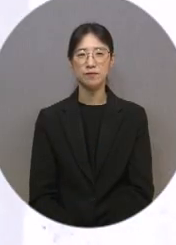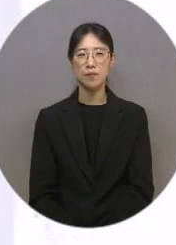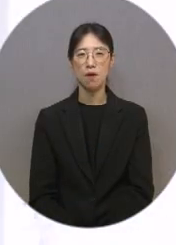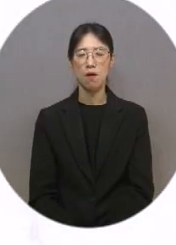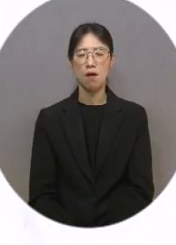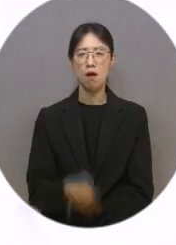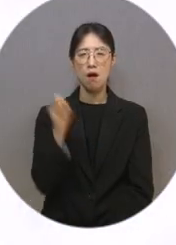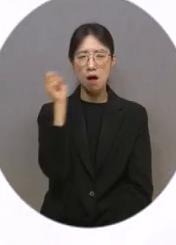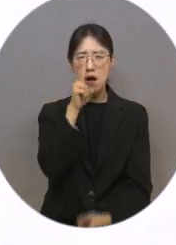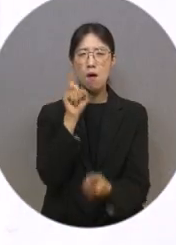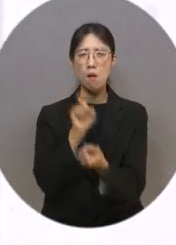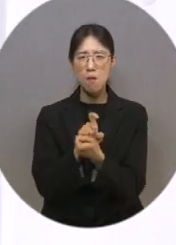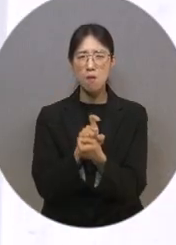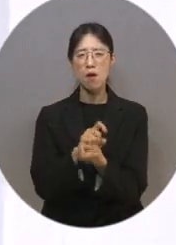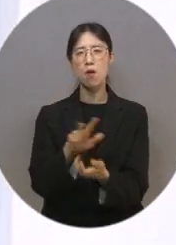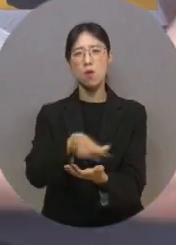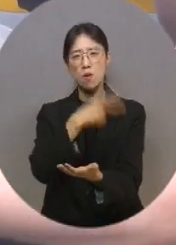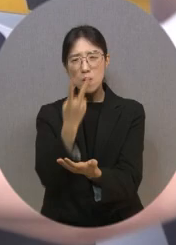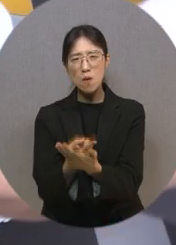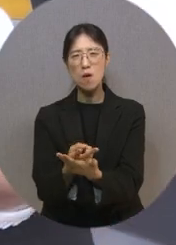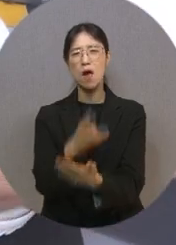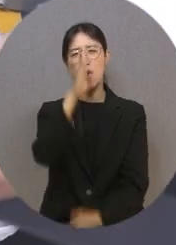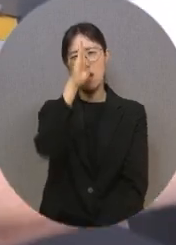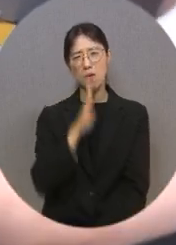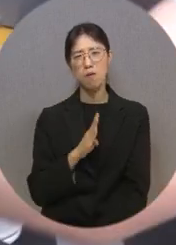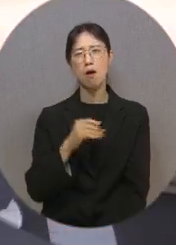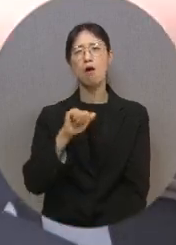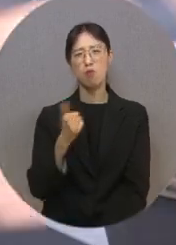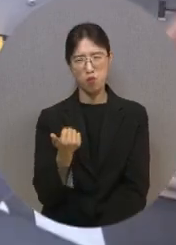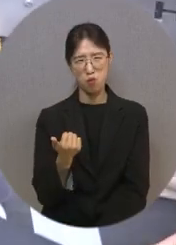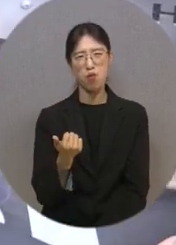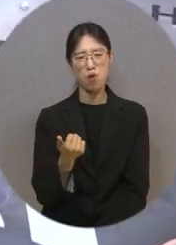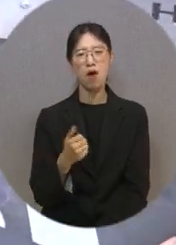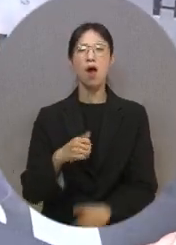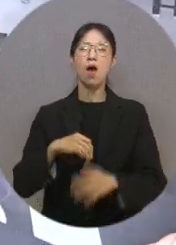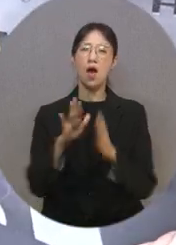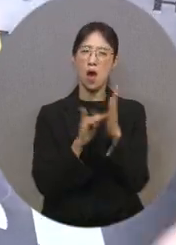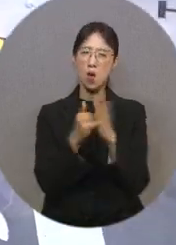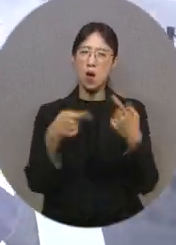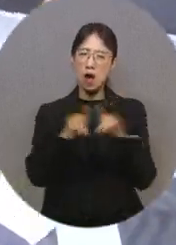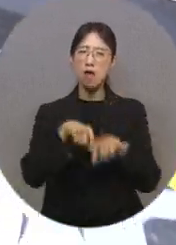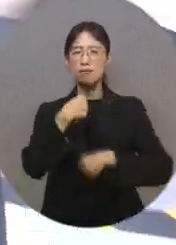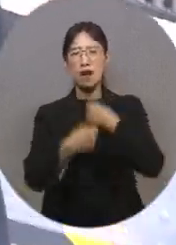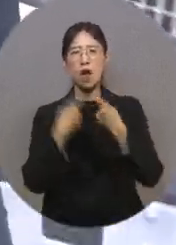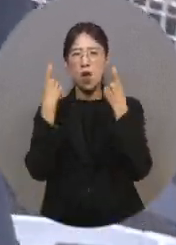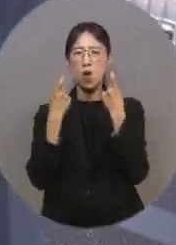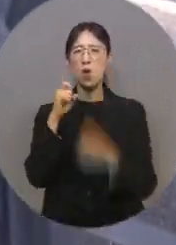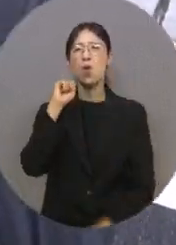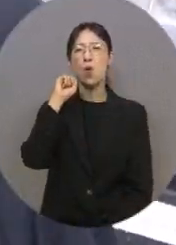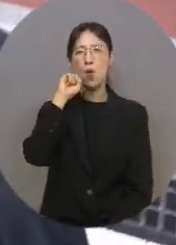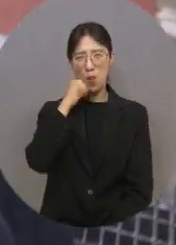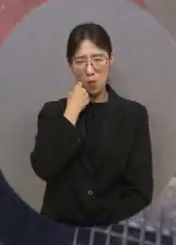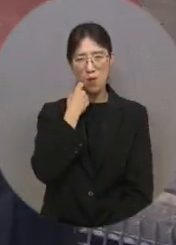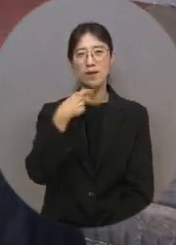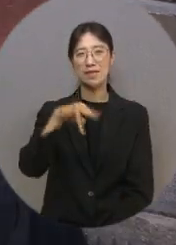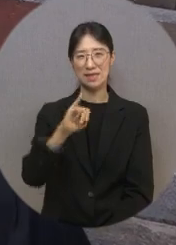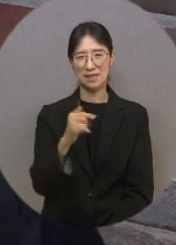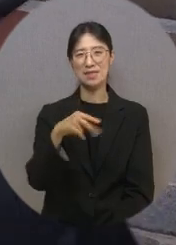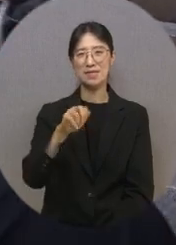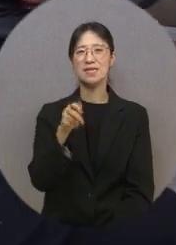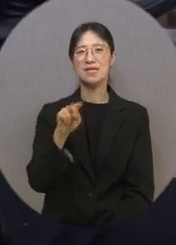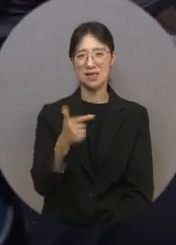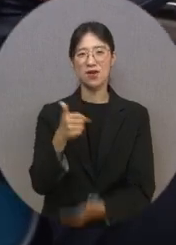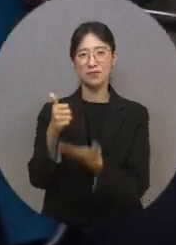어느 날 갑자기 쓰러져 편마비가 온 뒤 가족들과 자유롭게 여행을 갈 수 없었던 신승현 씨.